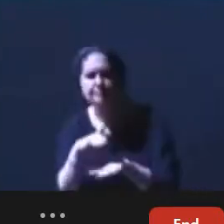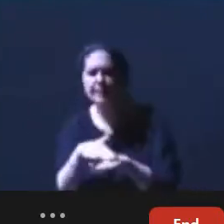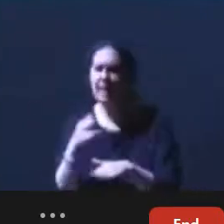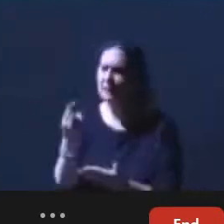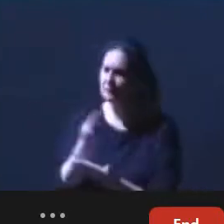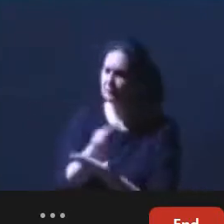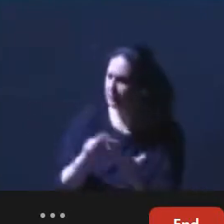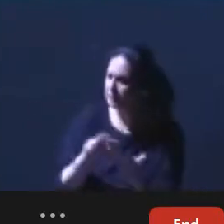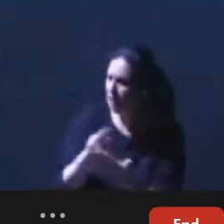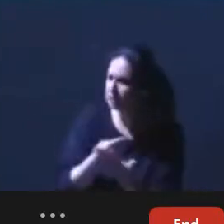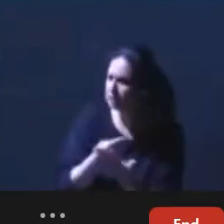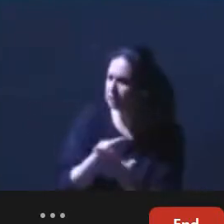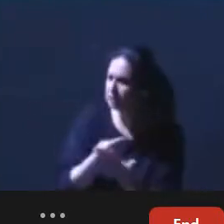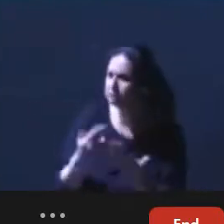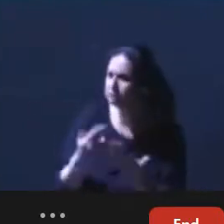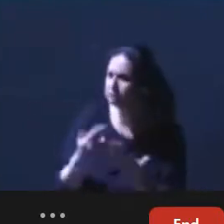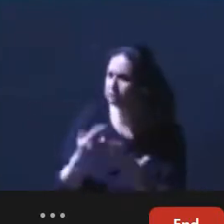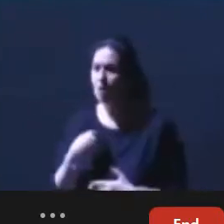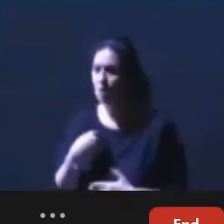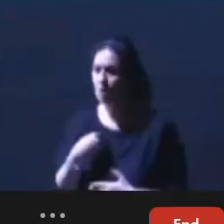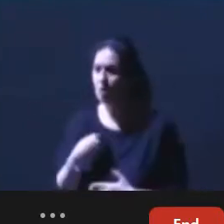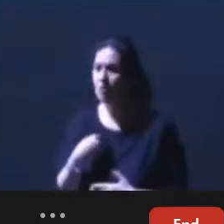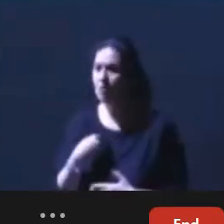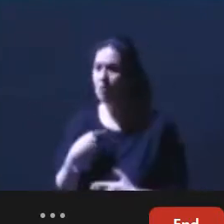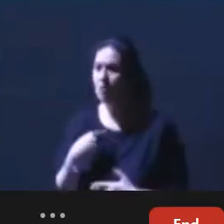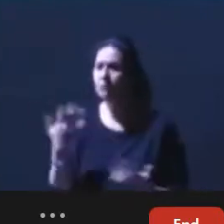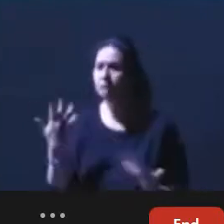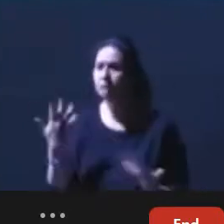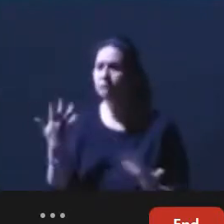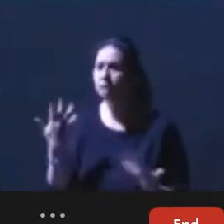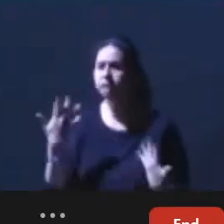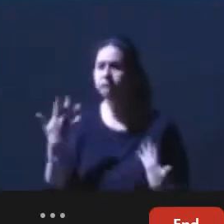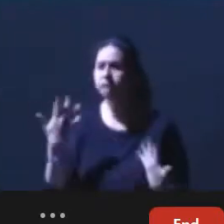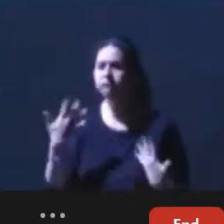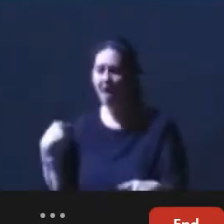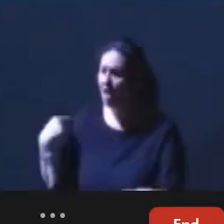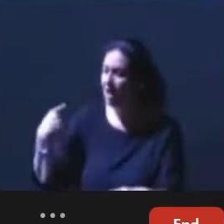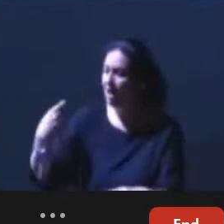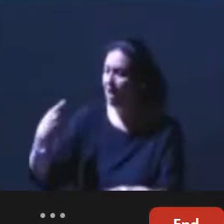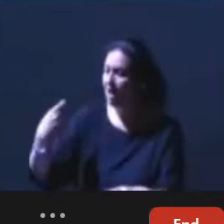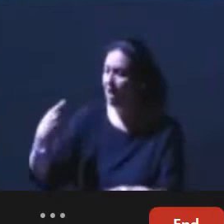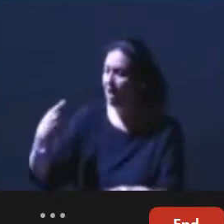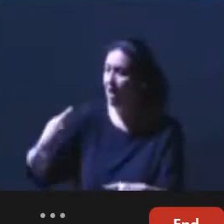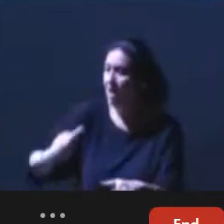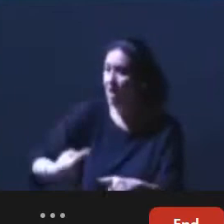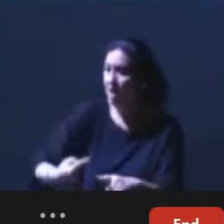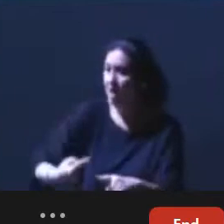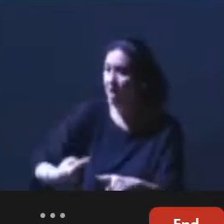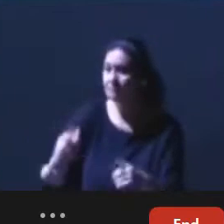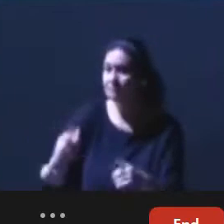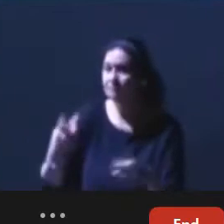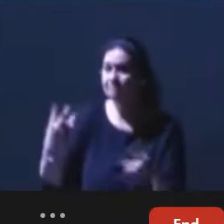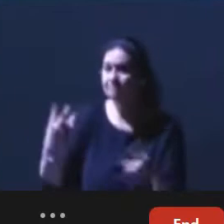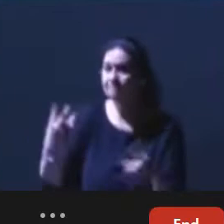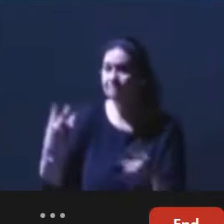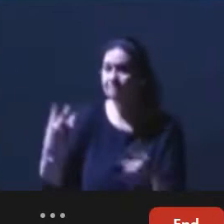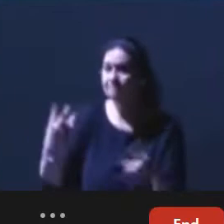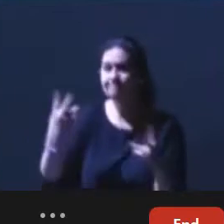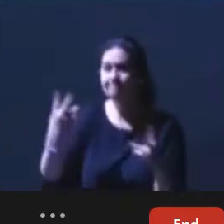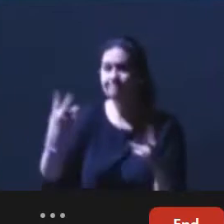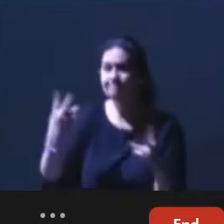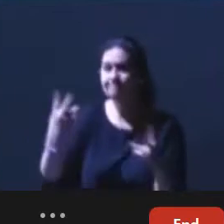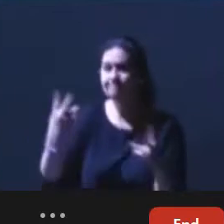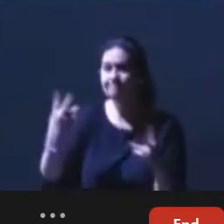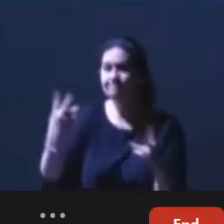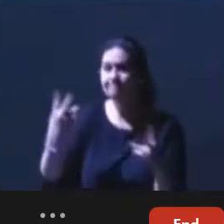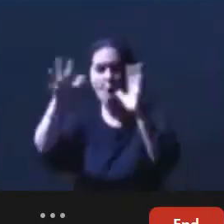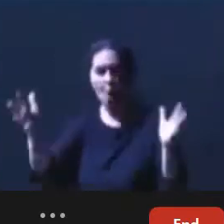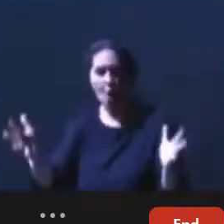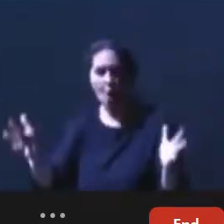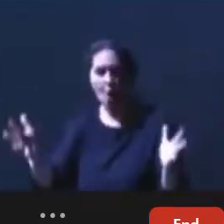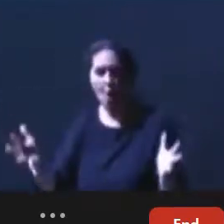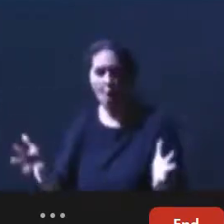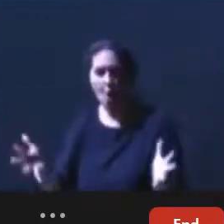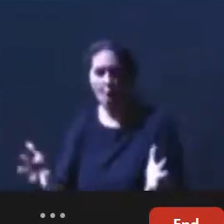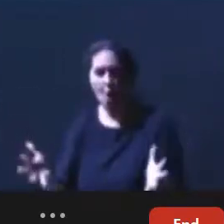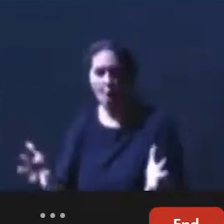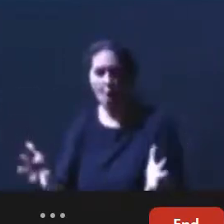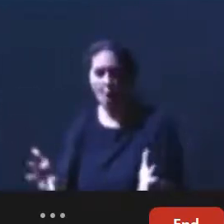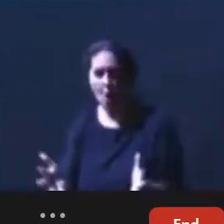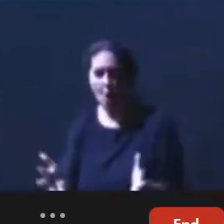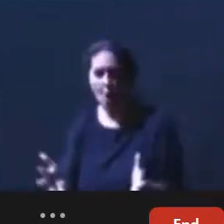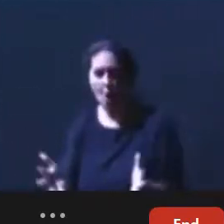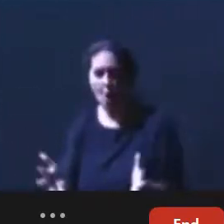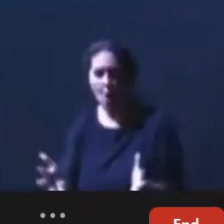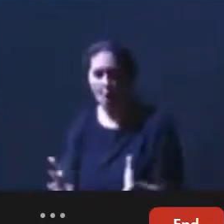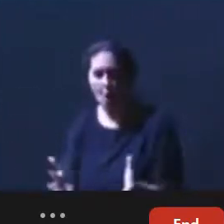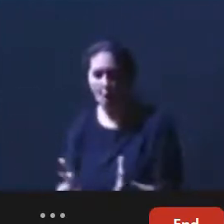giới, và chúng ta sẽ có những cái công nghệ khác nhau. Tôi nghiên cứu các cái dự án, các cái đề xuất khác nhau. Thì nếu thực sự là